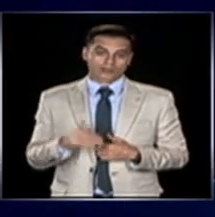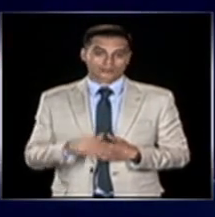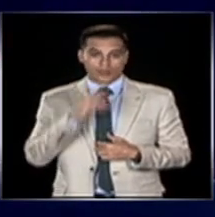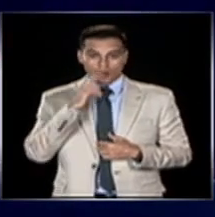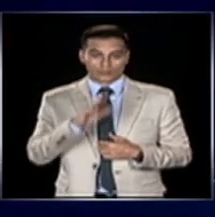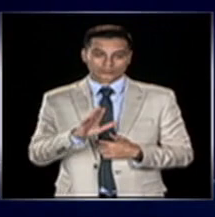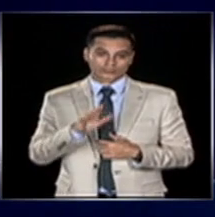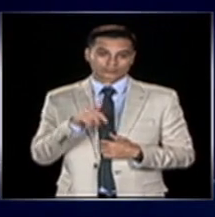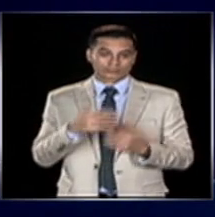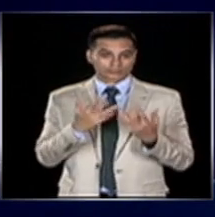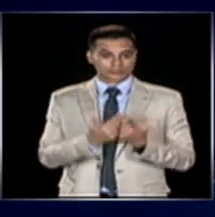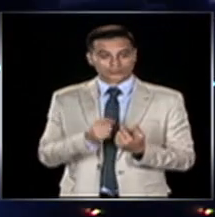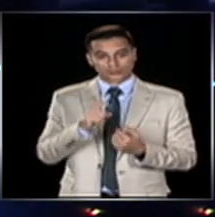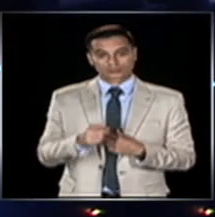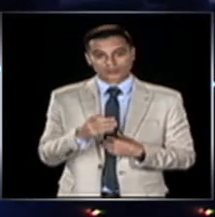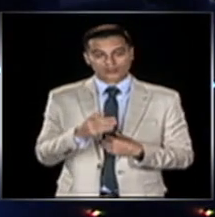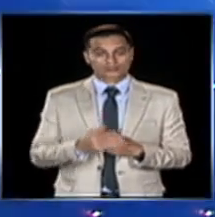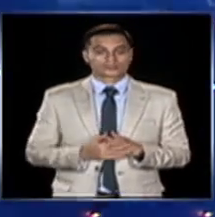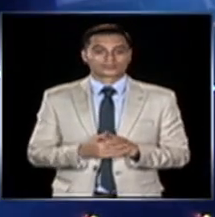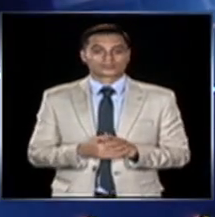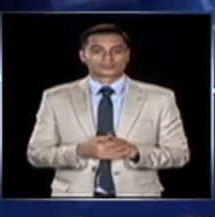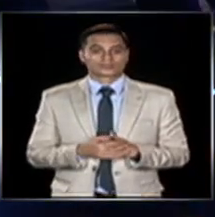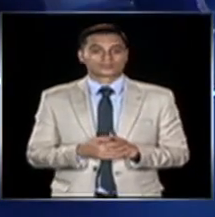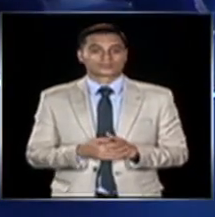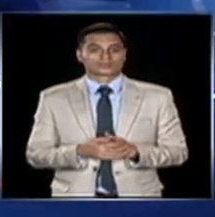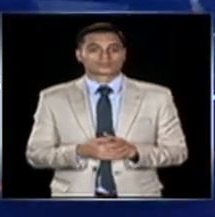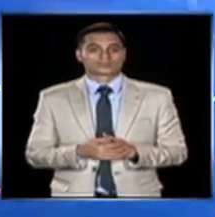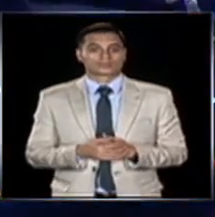قدرات ذهنية. والسؤال هو